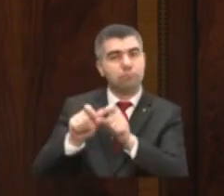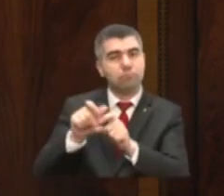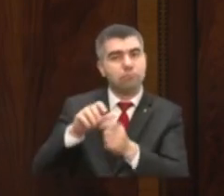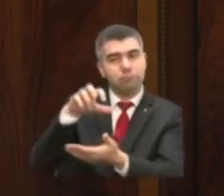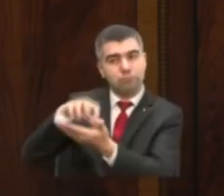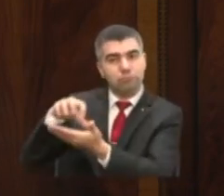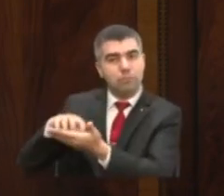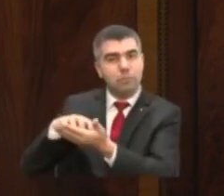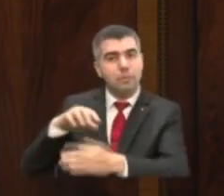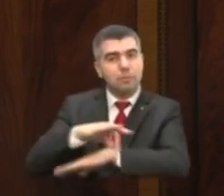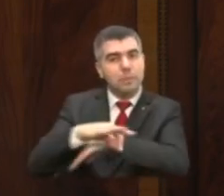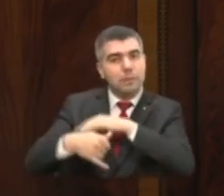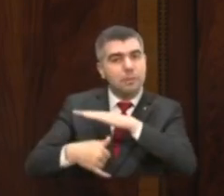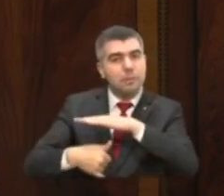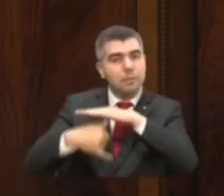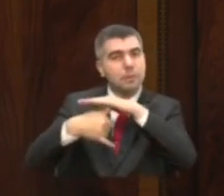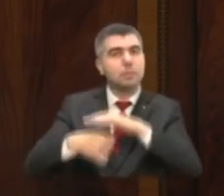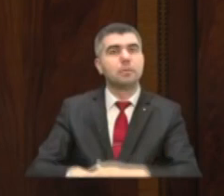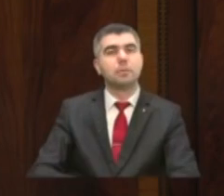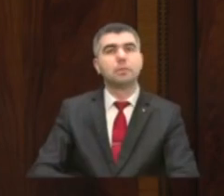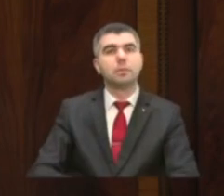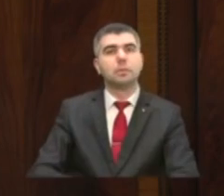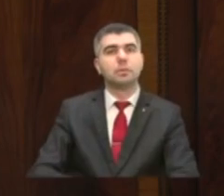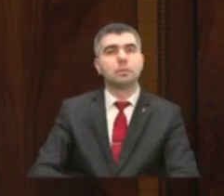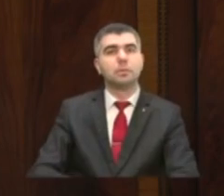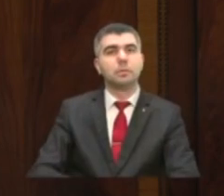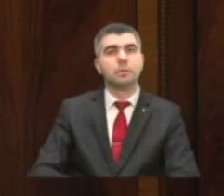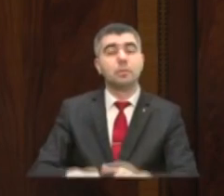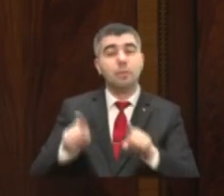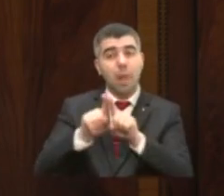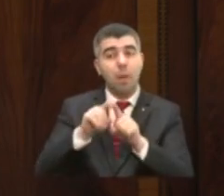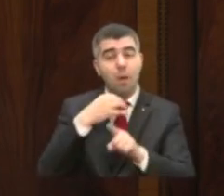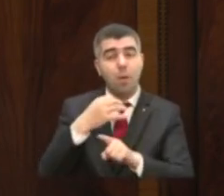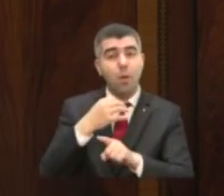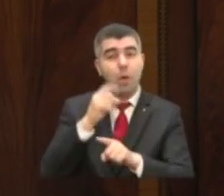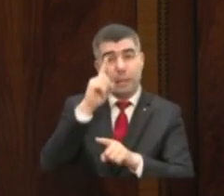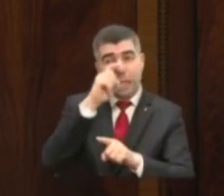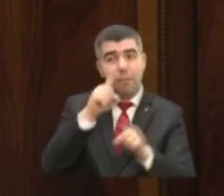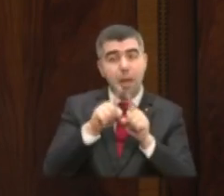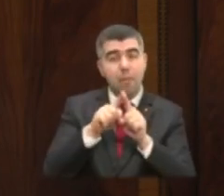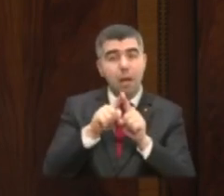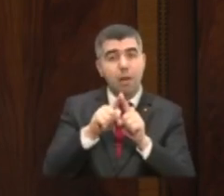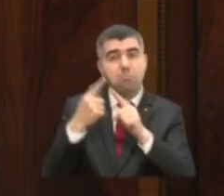قالوا؟ قال لك سيدي نزيف حاد للماليه العموميه،